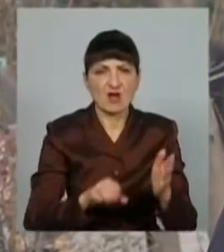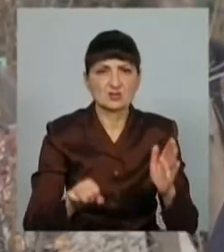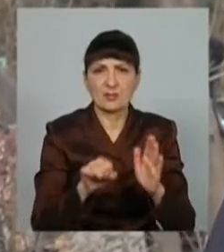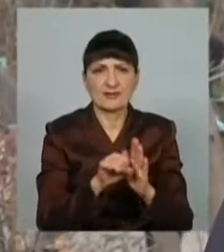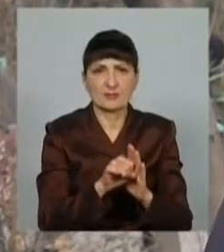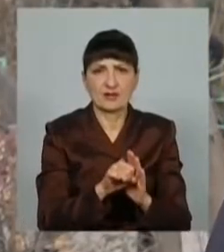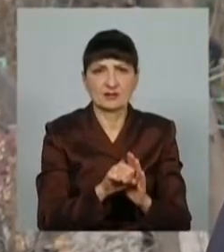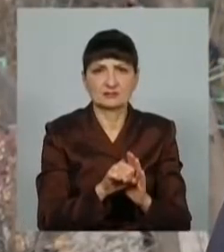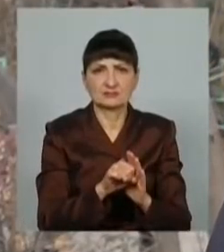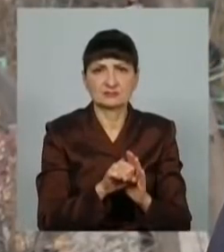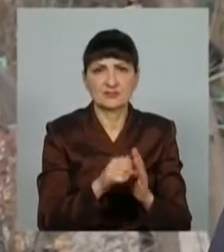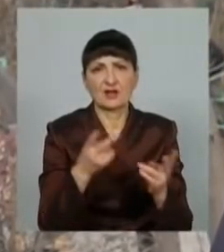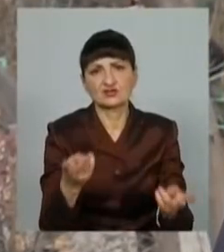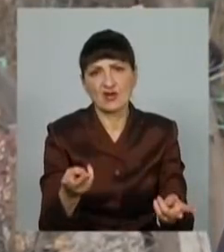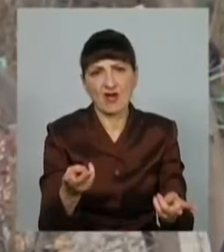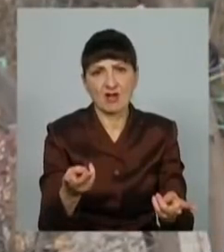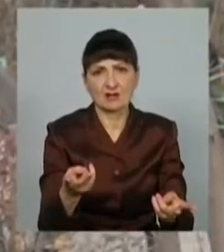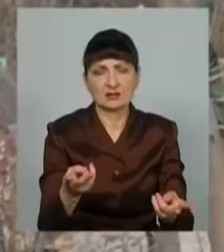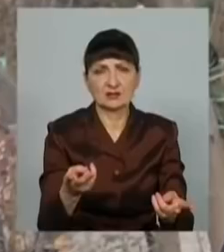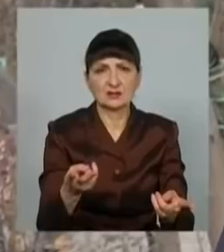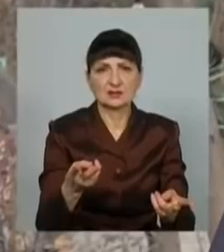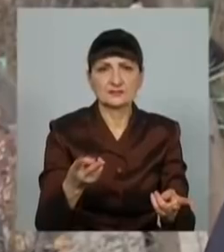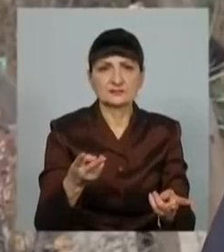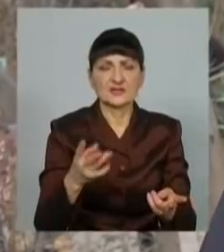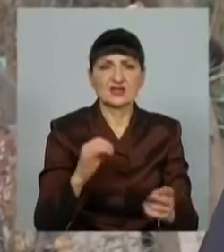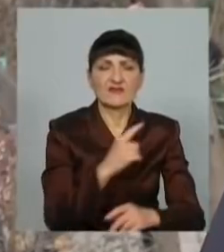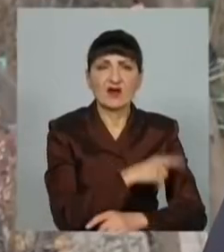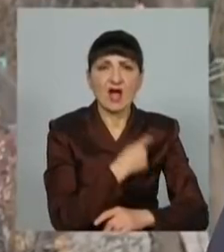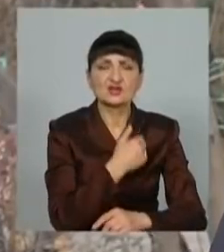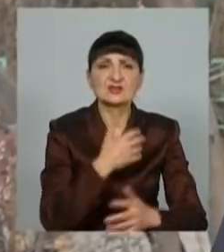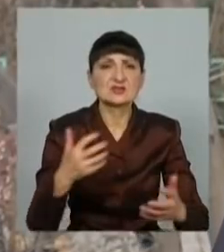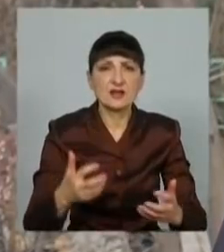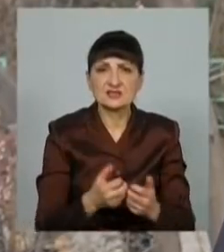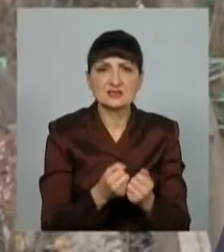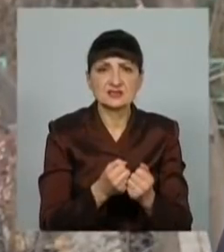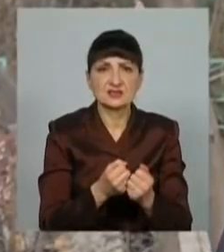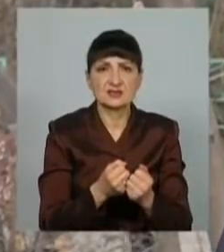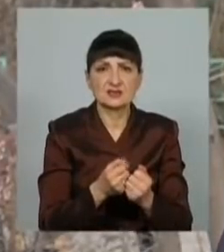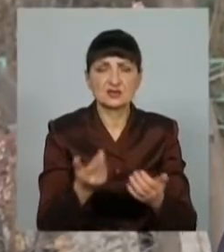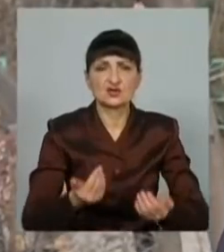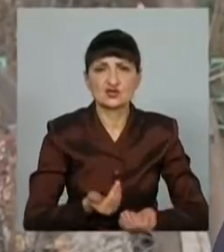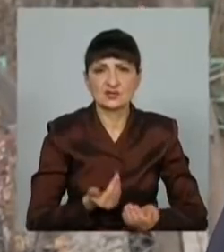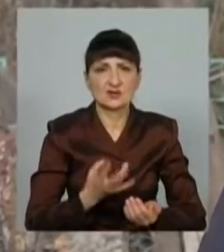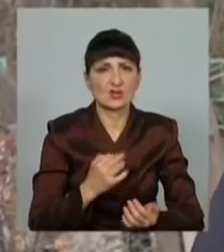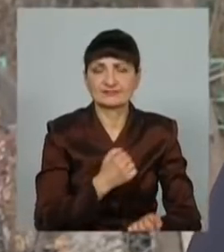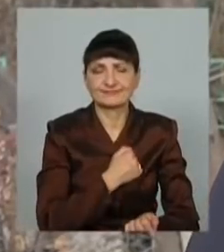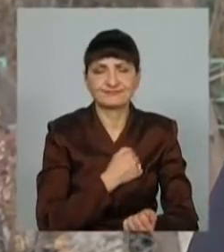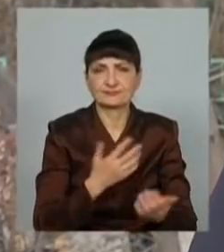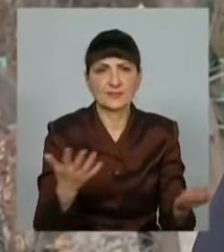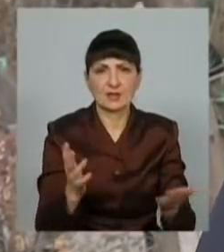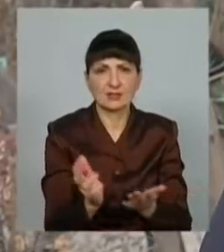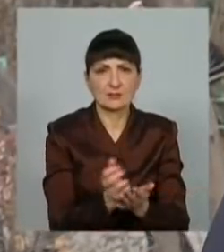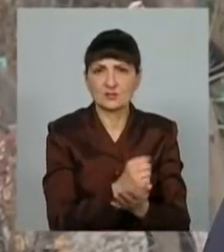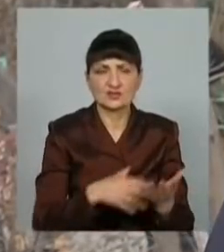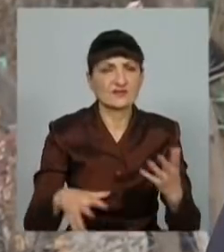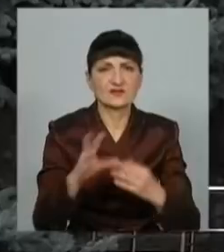как-то лежали, и врачи хотели спасти их жизнь. Но, к сожалению, они